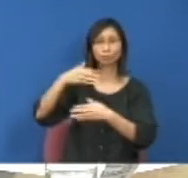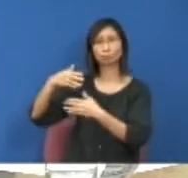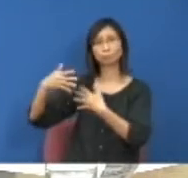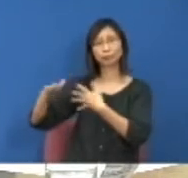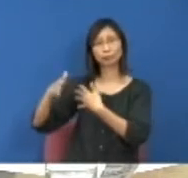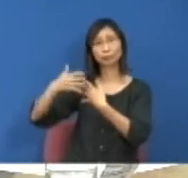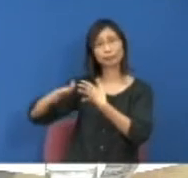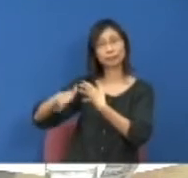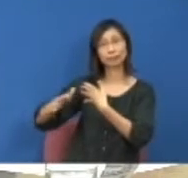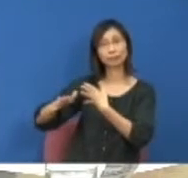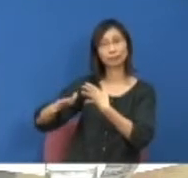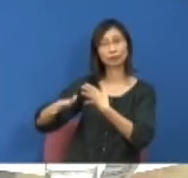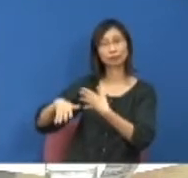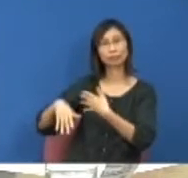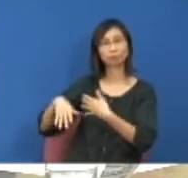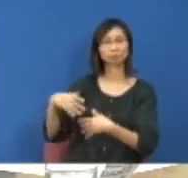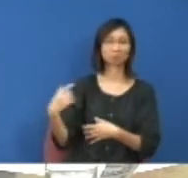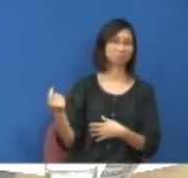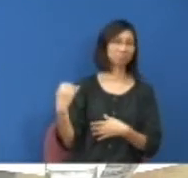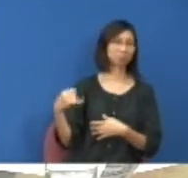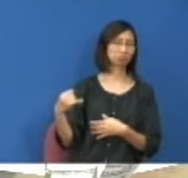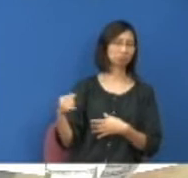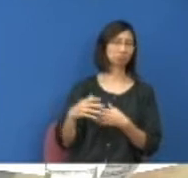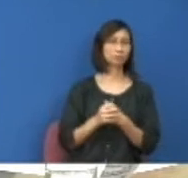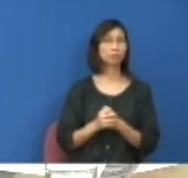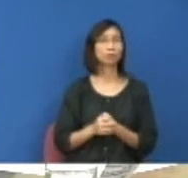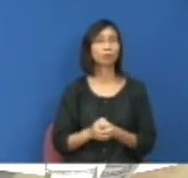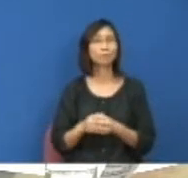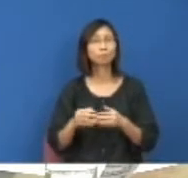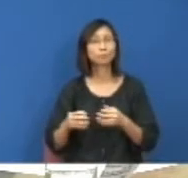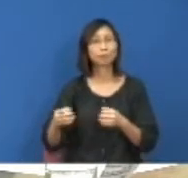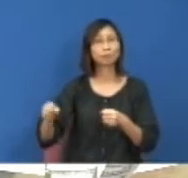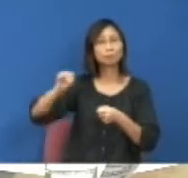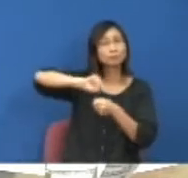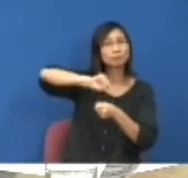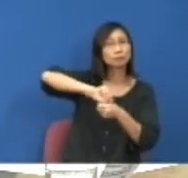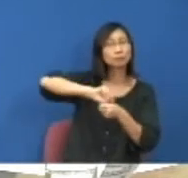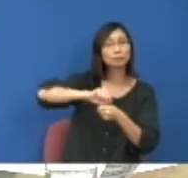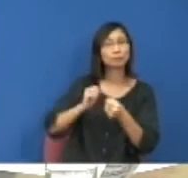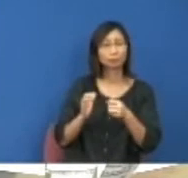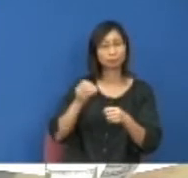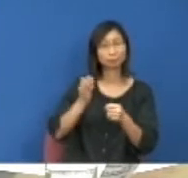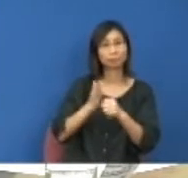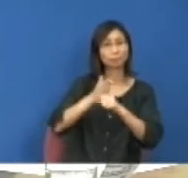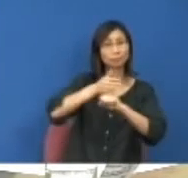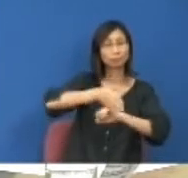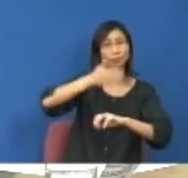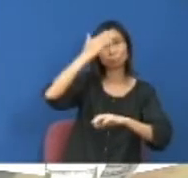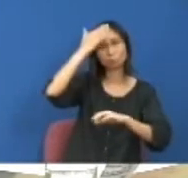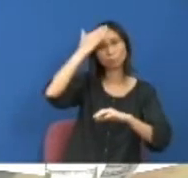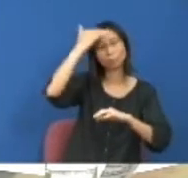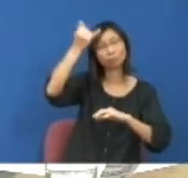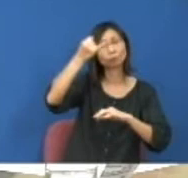就是不能夠促進到他們的幸福，也不能夠促進到整個社會的幸福，所以